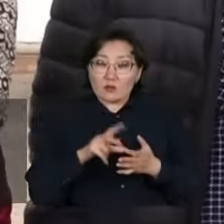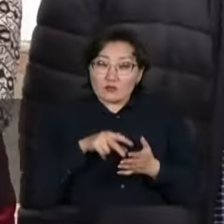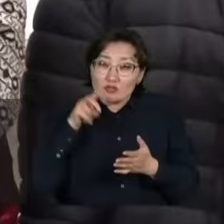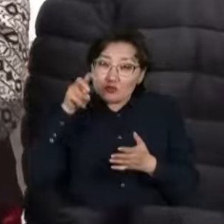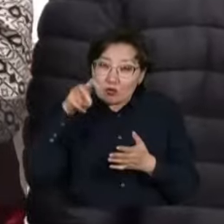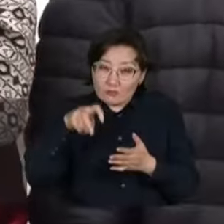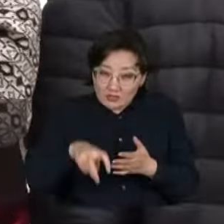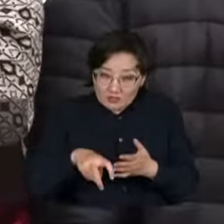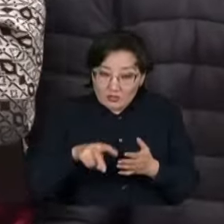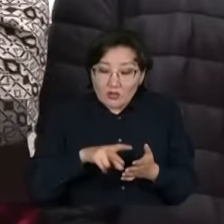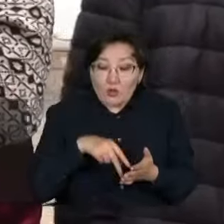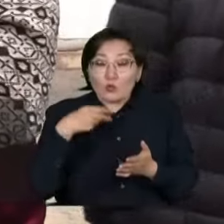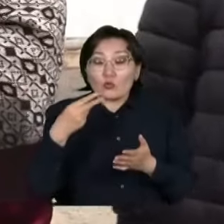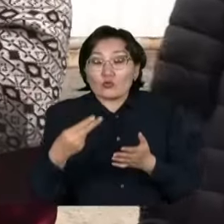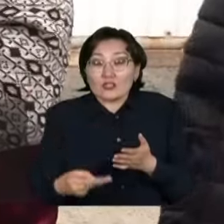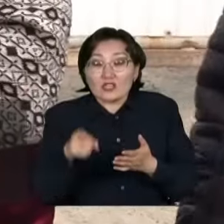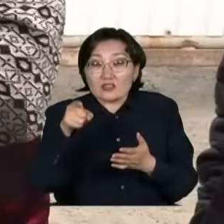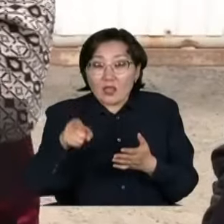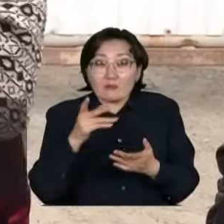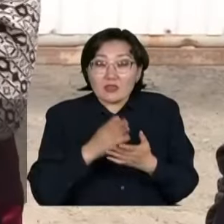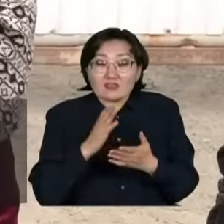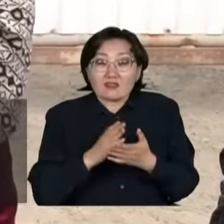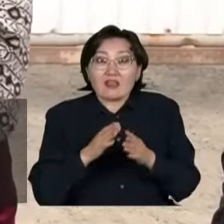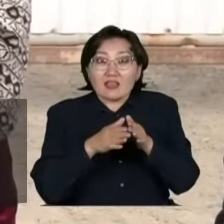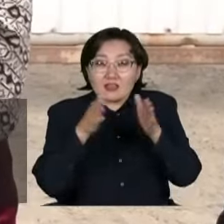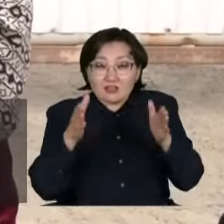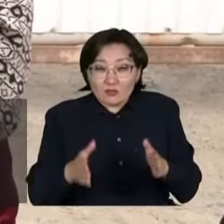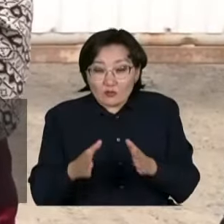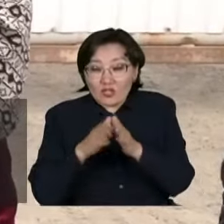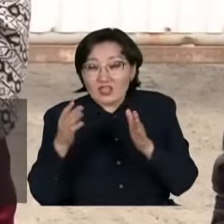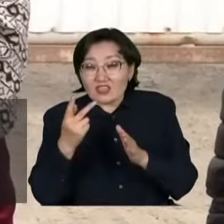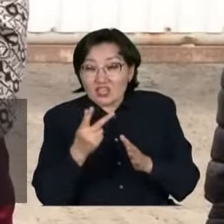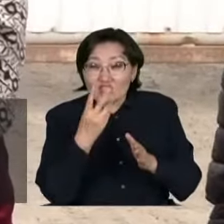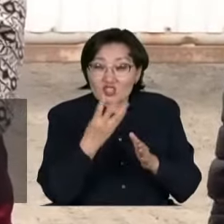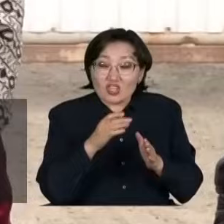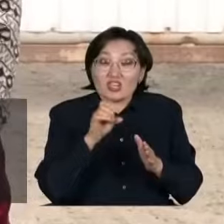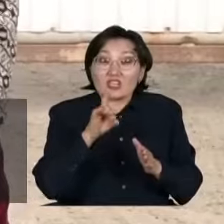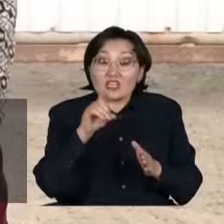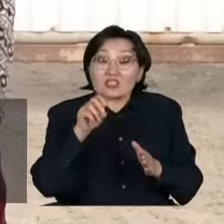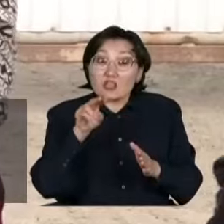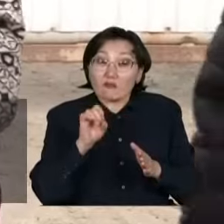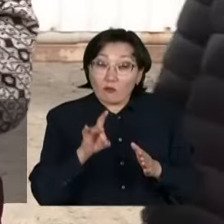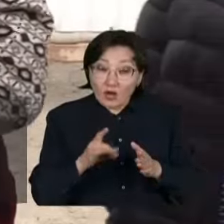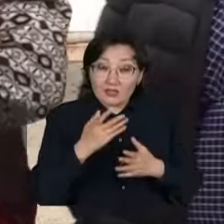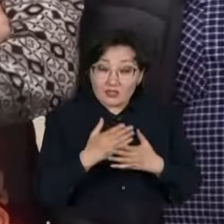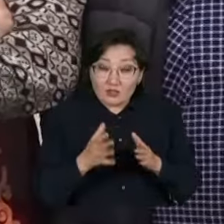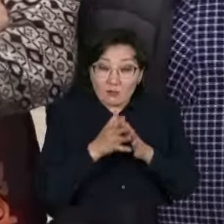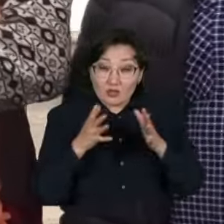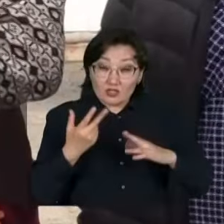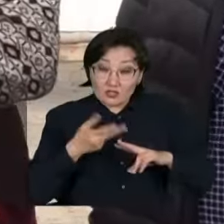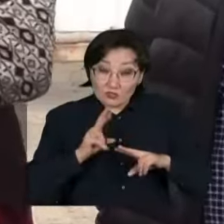и утонул. Там есть большие резервуары. 3-4 резервуара есть больших,